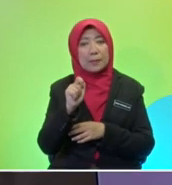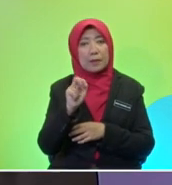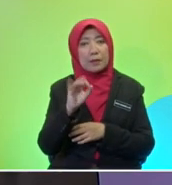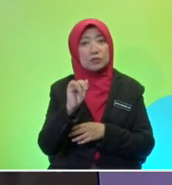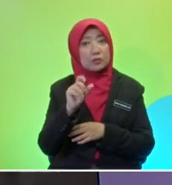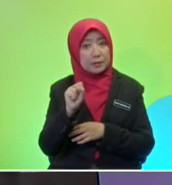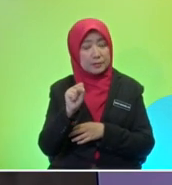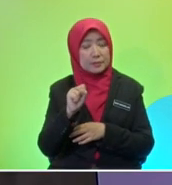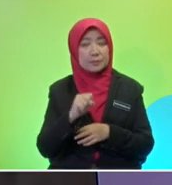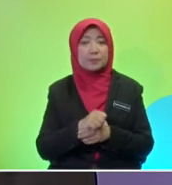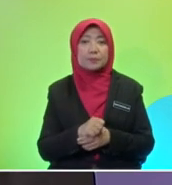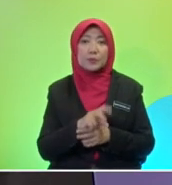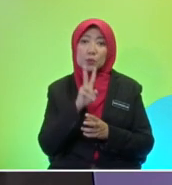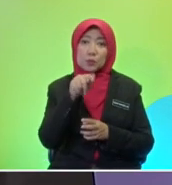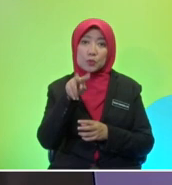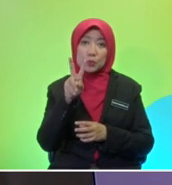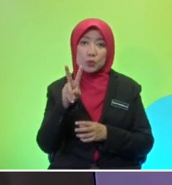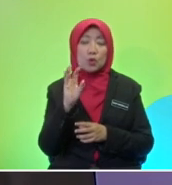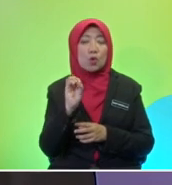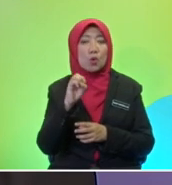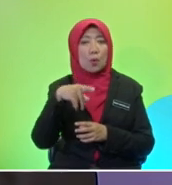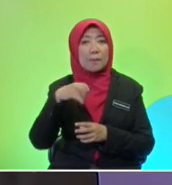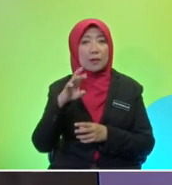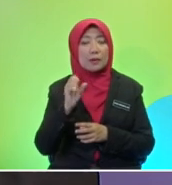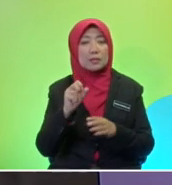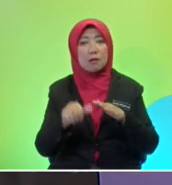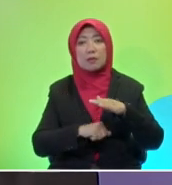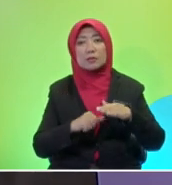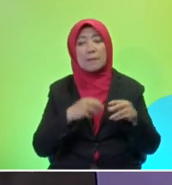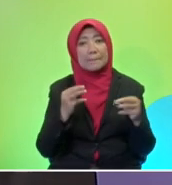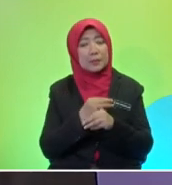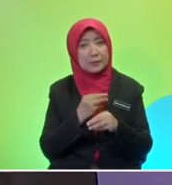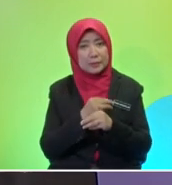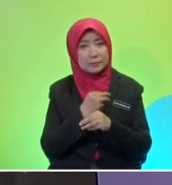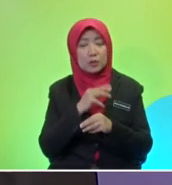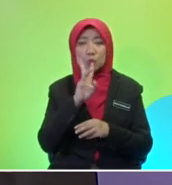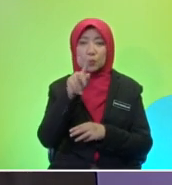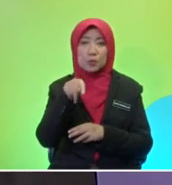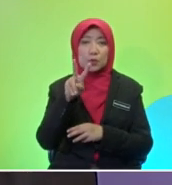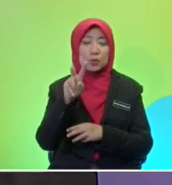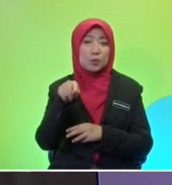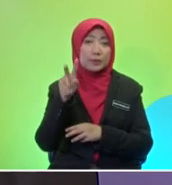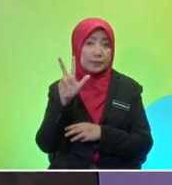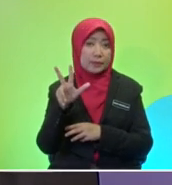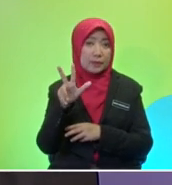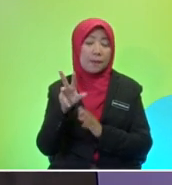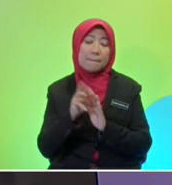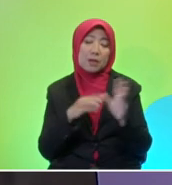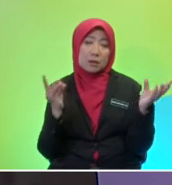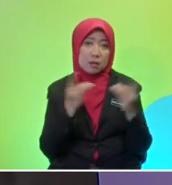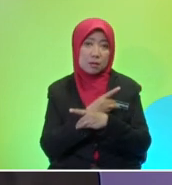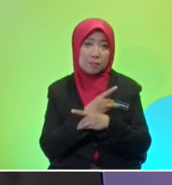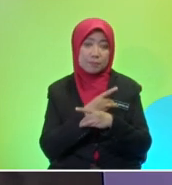kandungannya adalah 2 operasi assesmetik dan pelajarannya adalah 2.2.3 yaitu mendarat